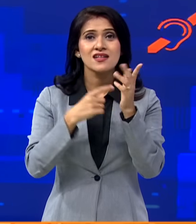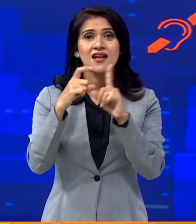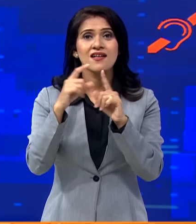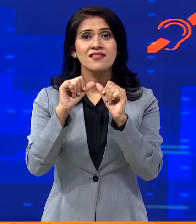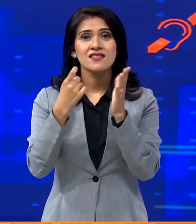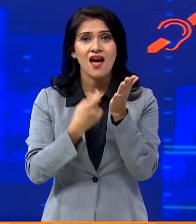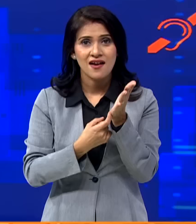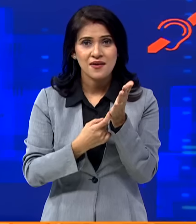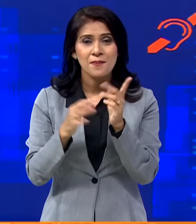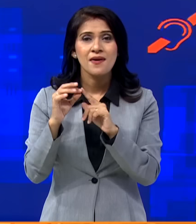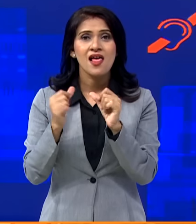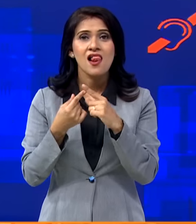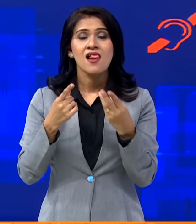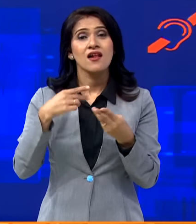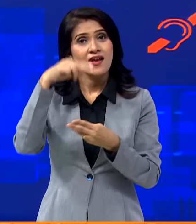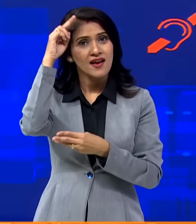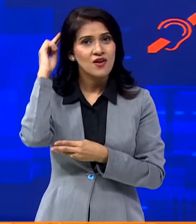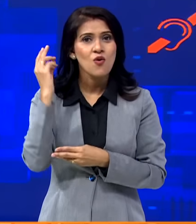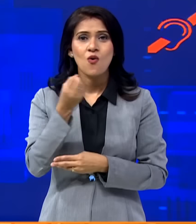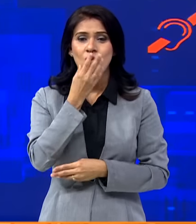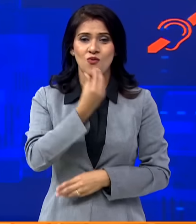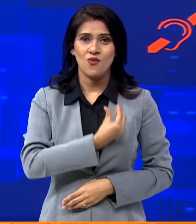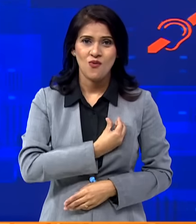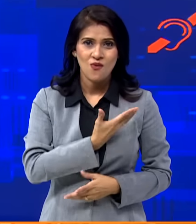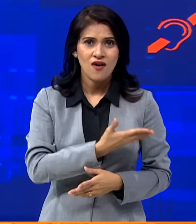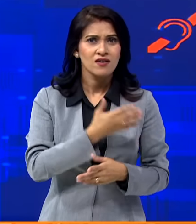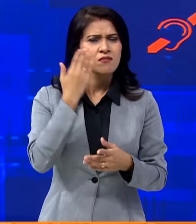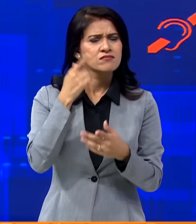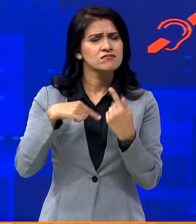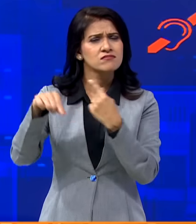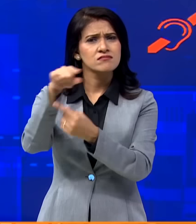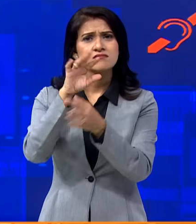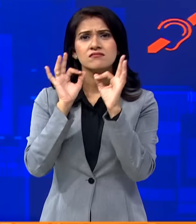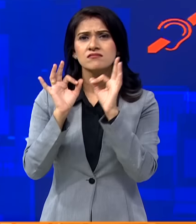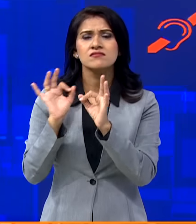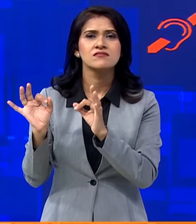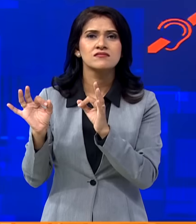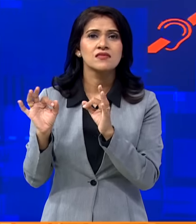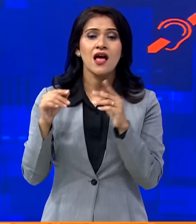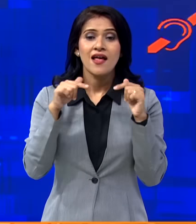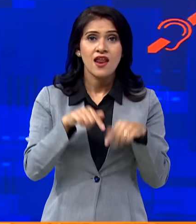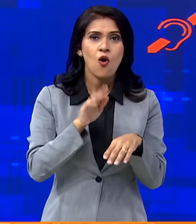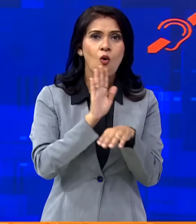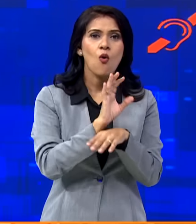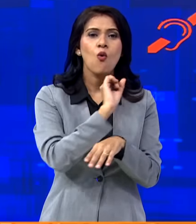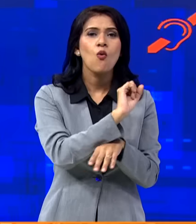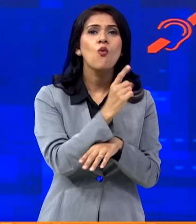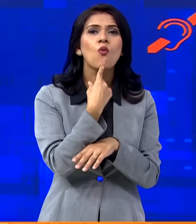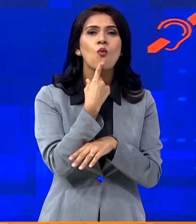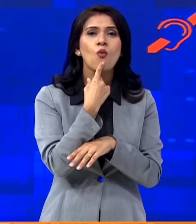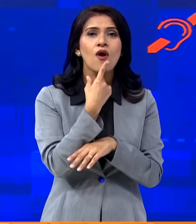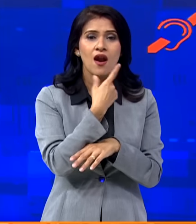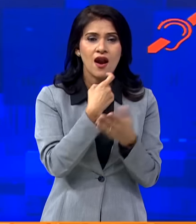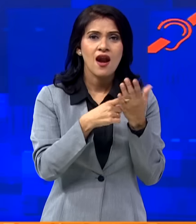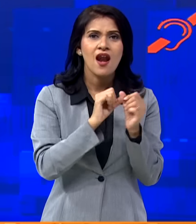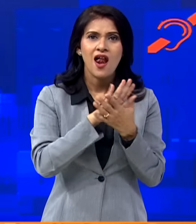जवाहरलाल नेहरू इंदिरा गांधी की कांग्रेस थी ये कांग्रेस नेता थोड़ी चला रहे हैं यह कांग्रेस तो राहुल गांधी जी के इर्दगिर्द रहने वाले कुछ